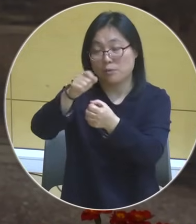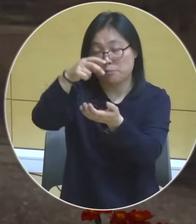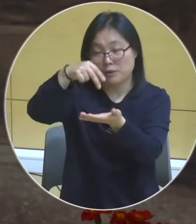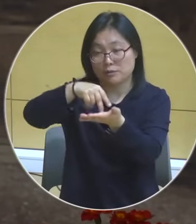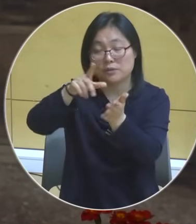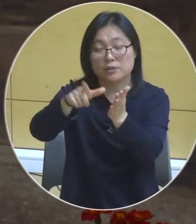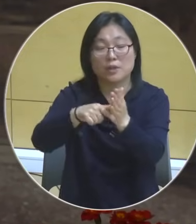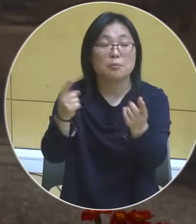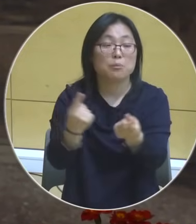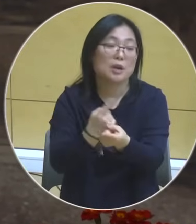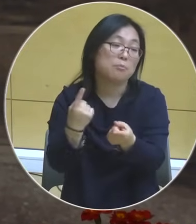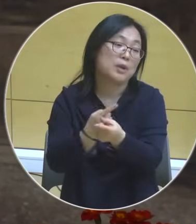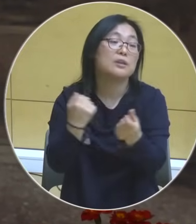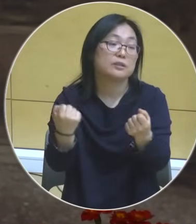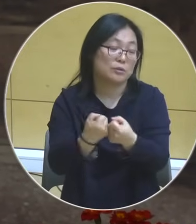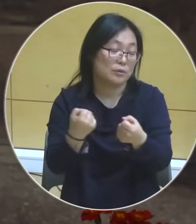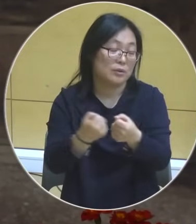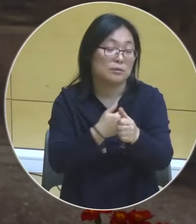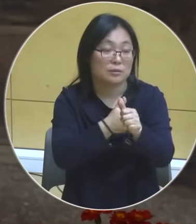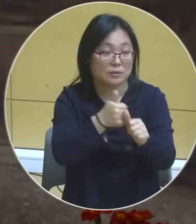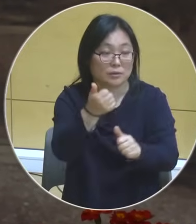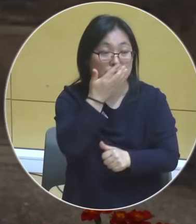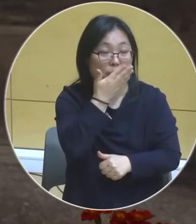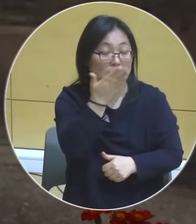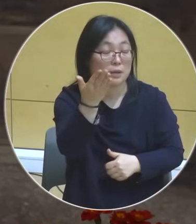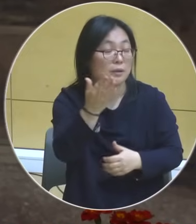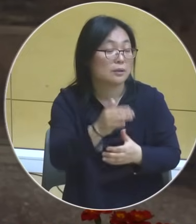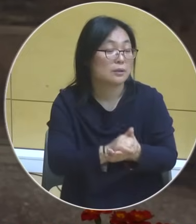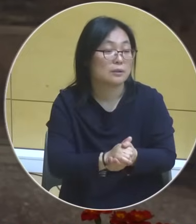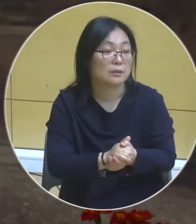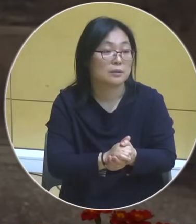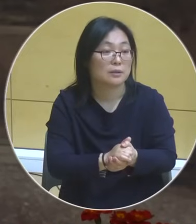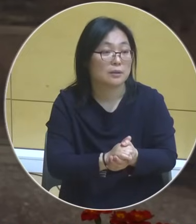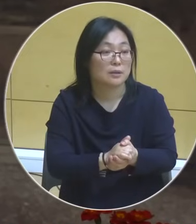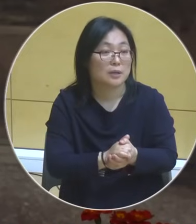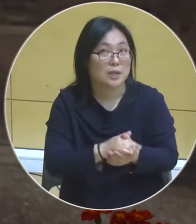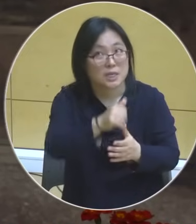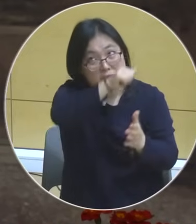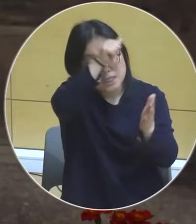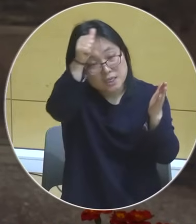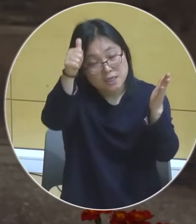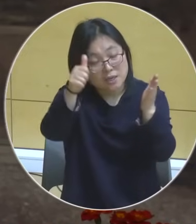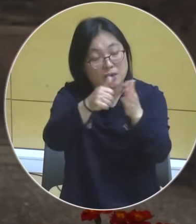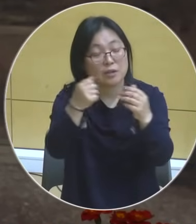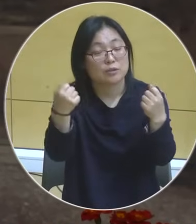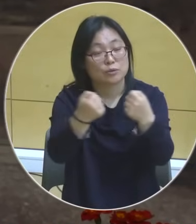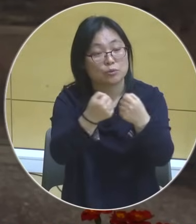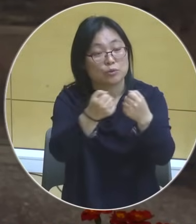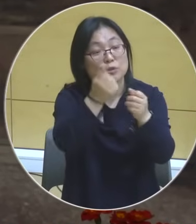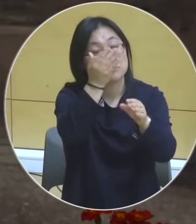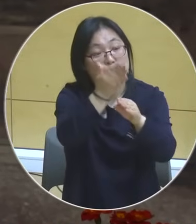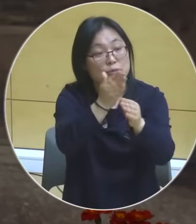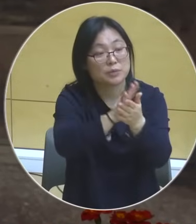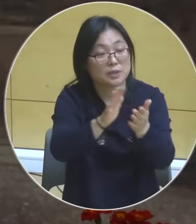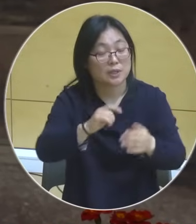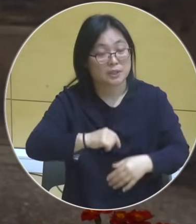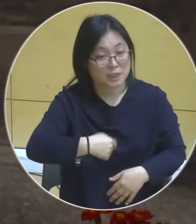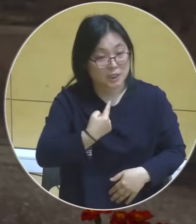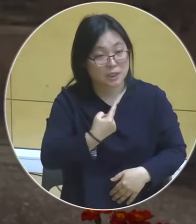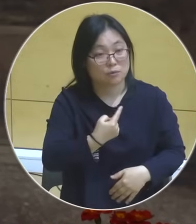그들은 매일매일 전쟁에서 승리할 수가 있었습니다. 여러분, 인생의 전쟁을 치르고 있습니다. 여러분,